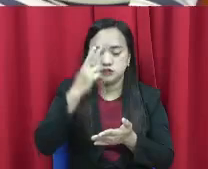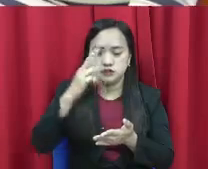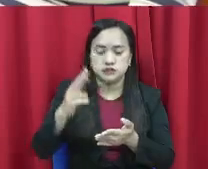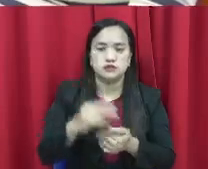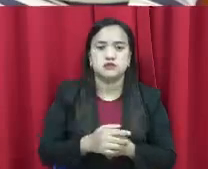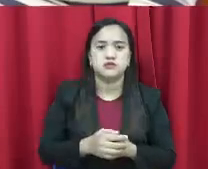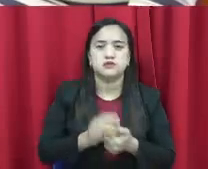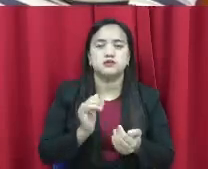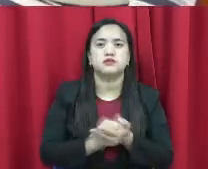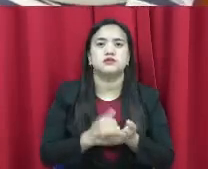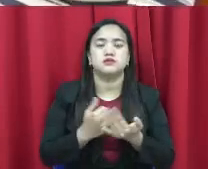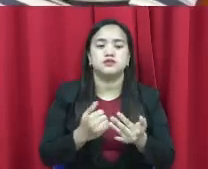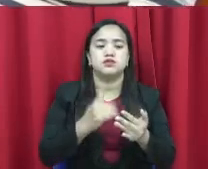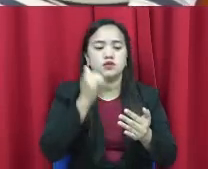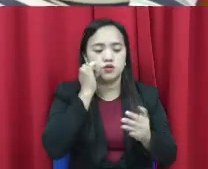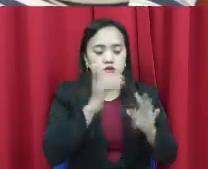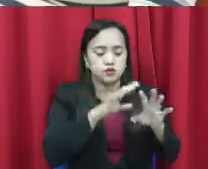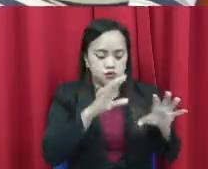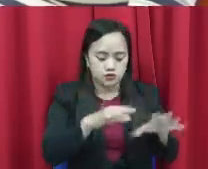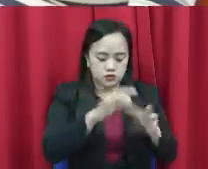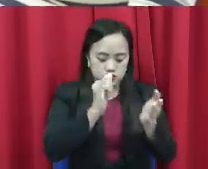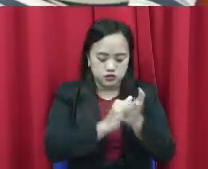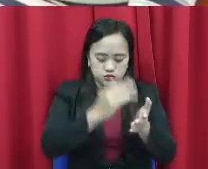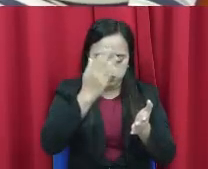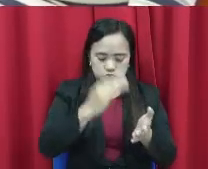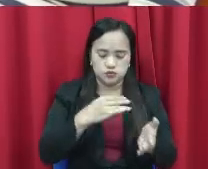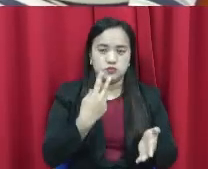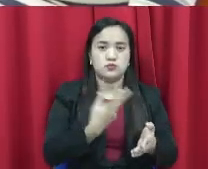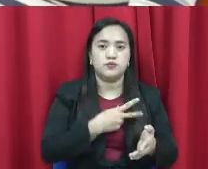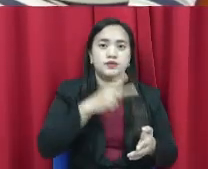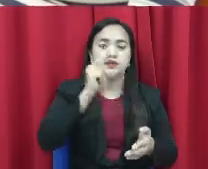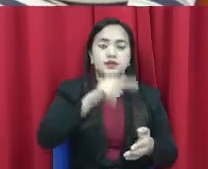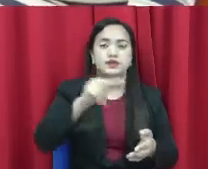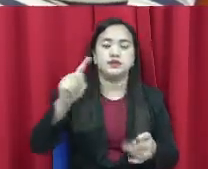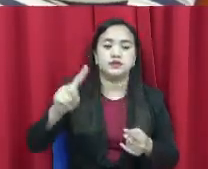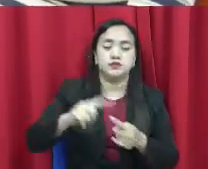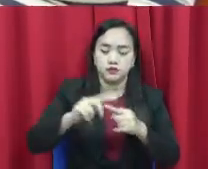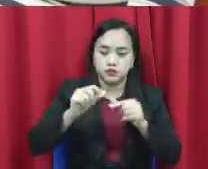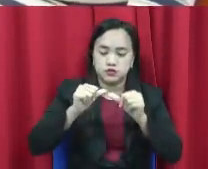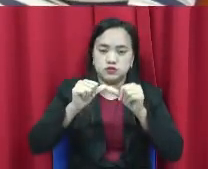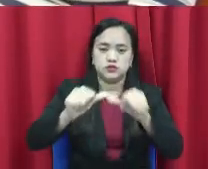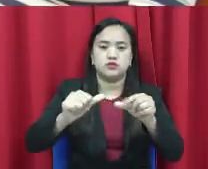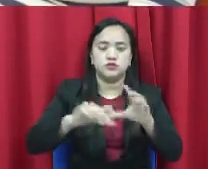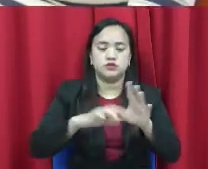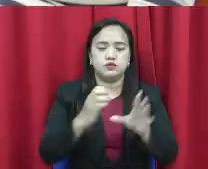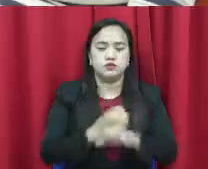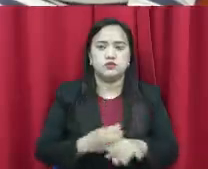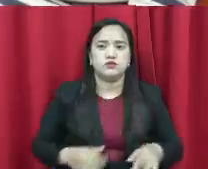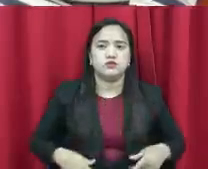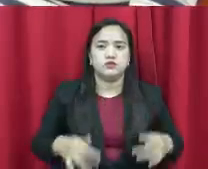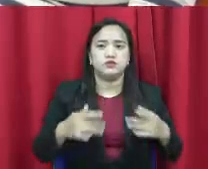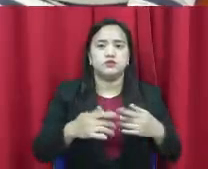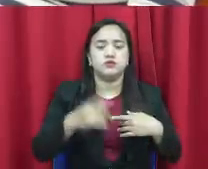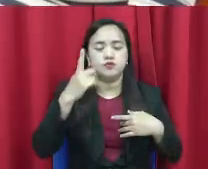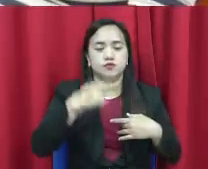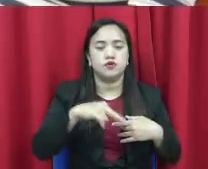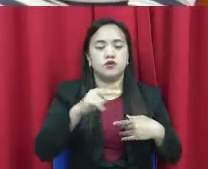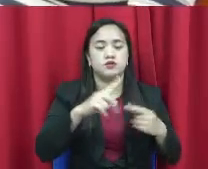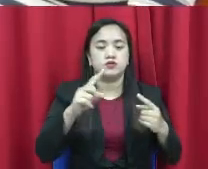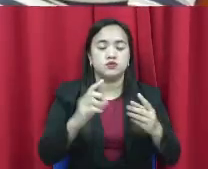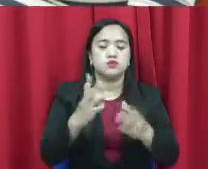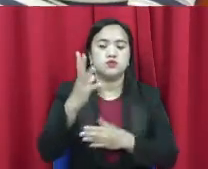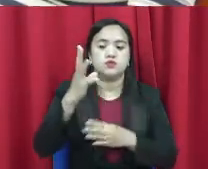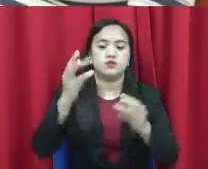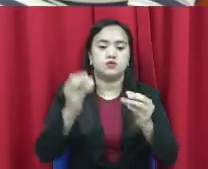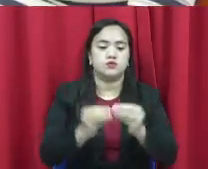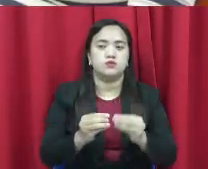panginoon na siyang kikilos kaya We must to strive more para tayo ay lumago at tumibay pa sa pangin sapagkat yan ang tanging